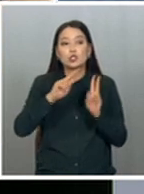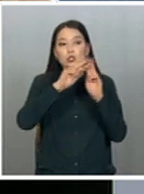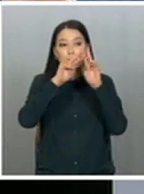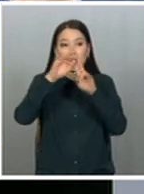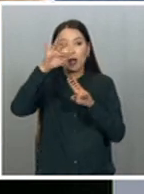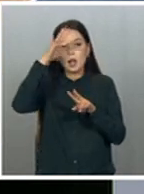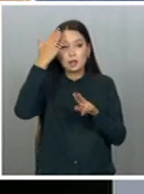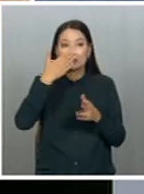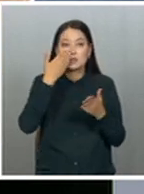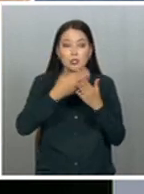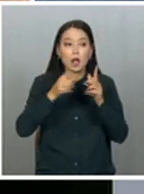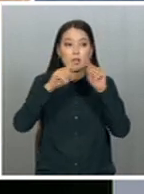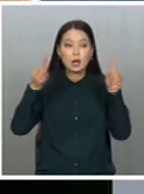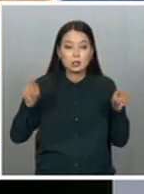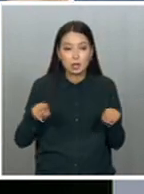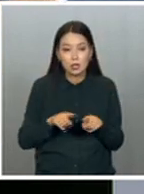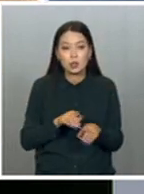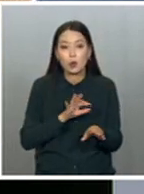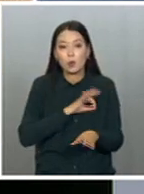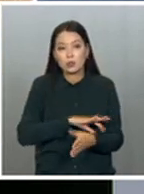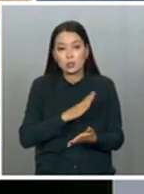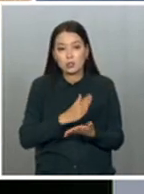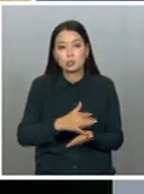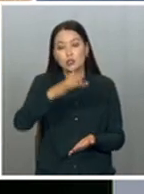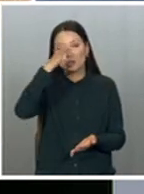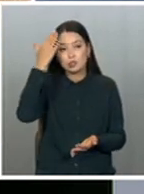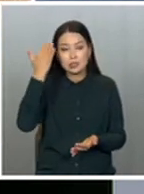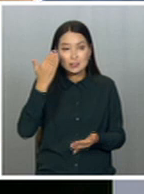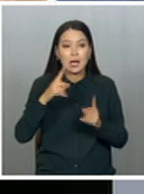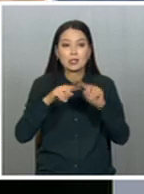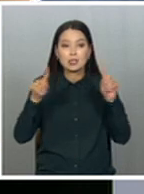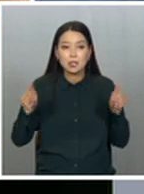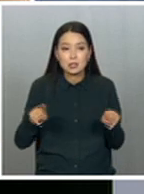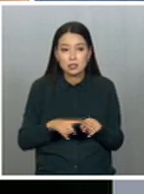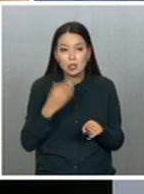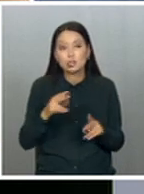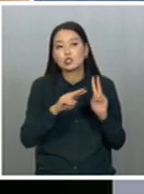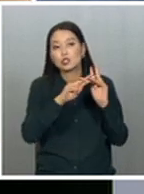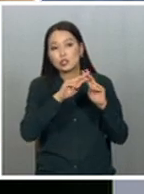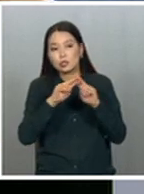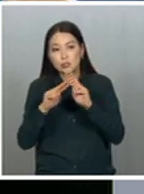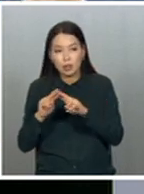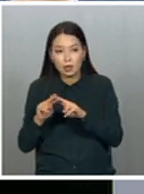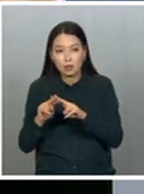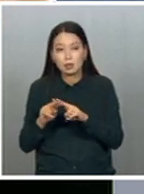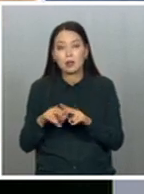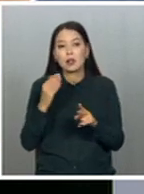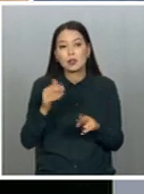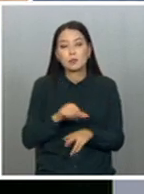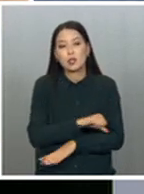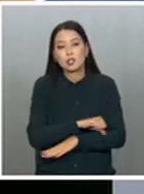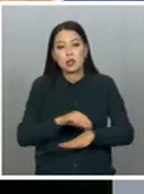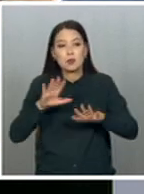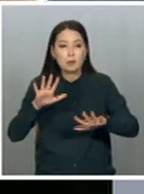жылжымалы картасы қолданылады. Жұлдызды аспанның жылжымалы картасында жұлдыздар және де шекаралары